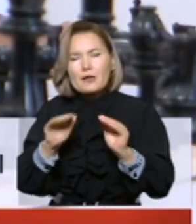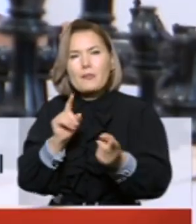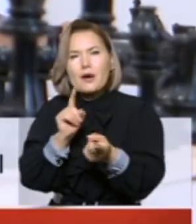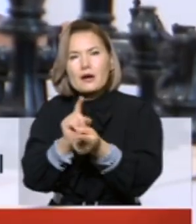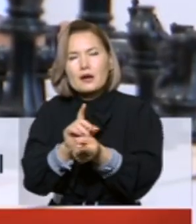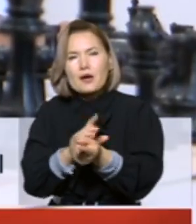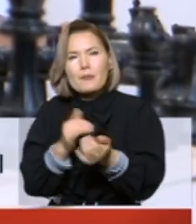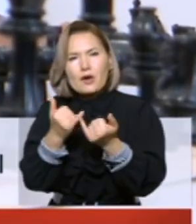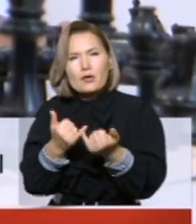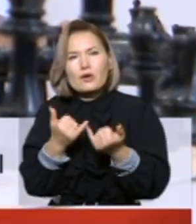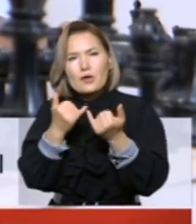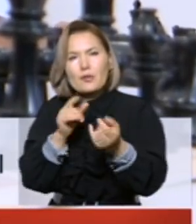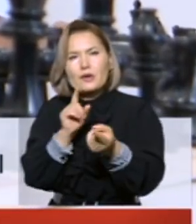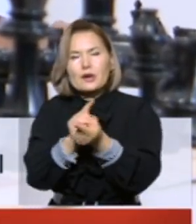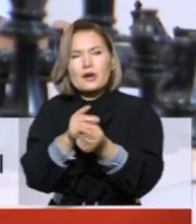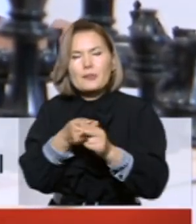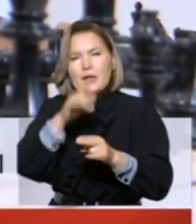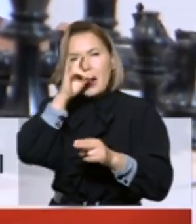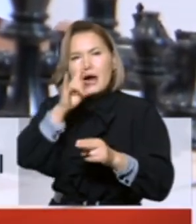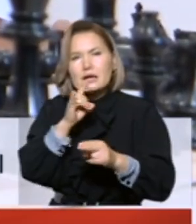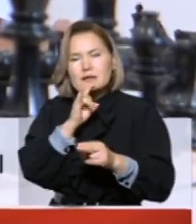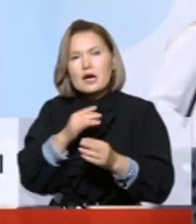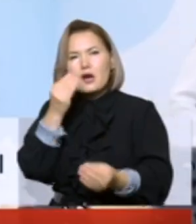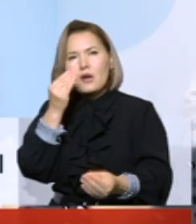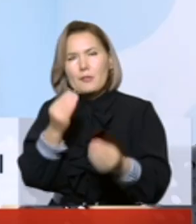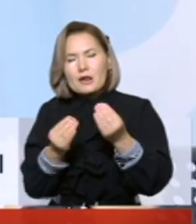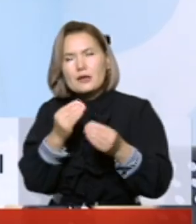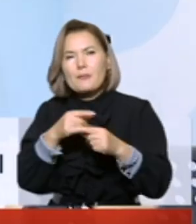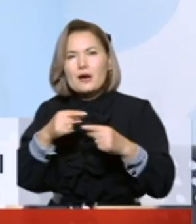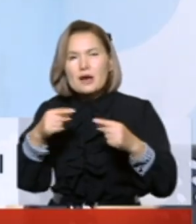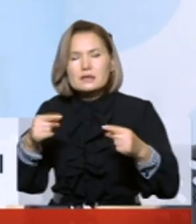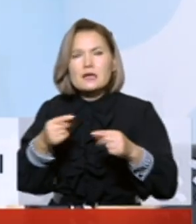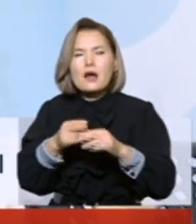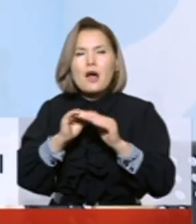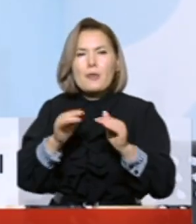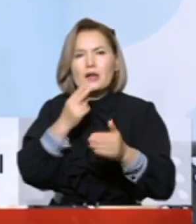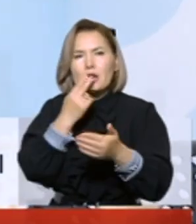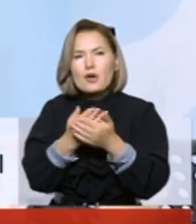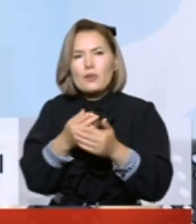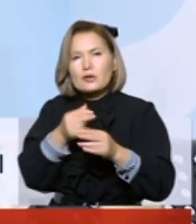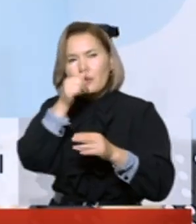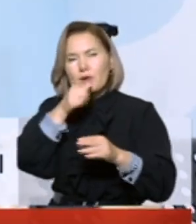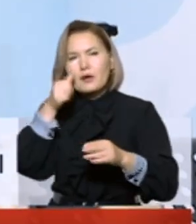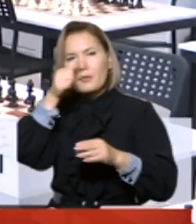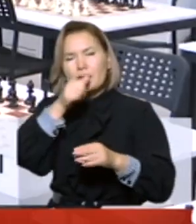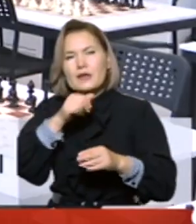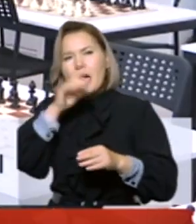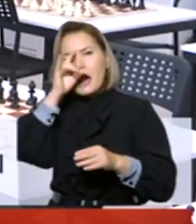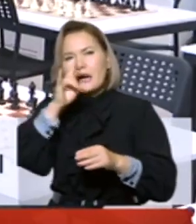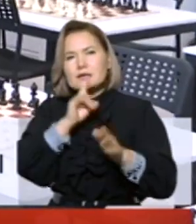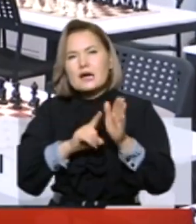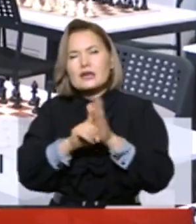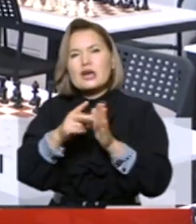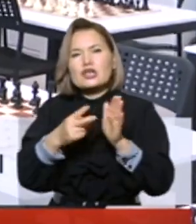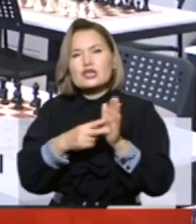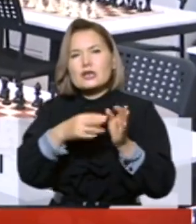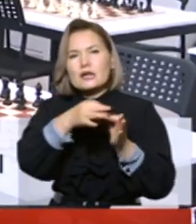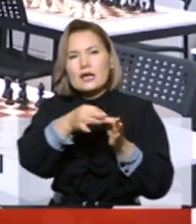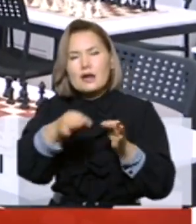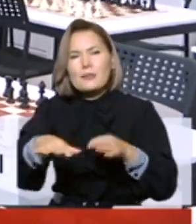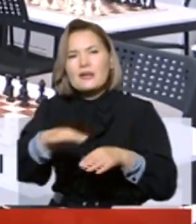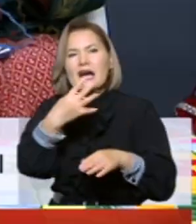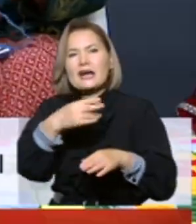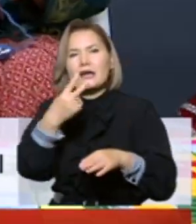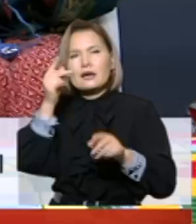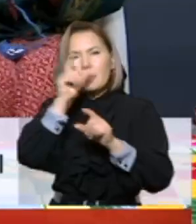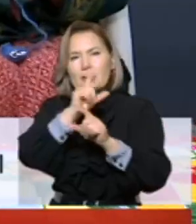алды. Ойындарымызбен қолөнер шеберлерінің бұйымдарымен таныстырды. Айта кетейік, былтырдан бастап елдің 7 аймағындағы 42